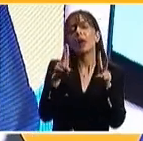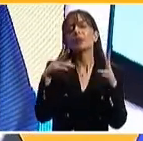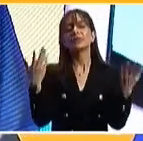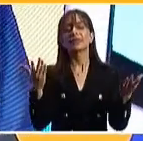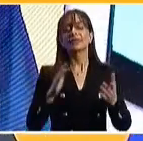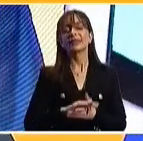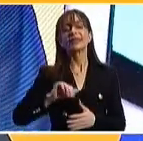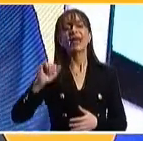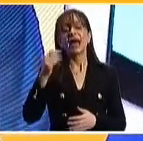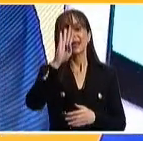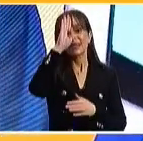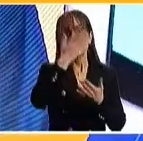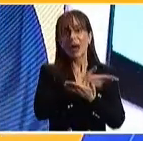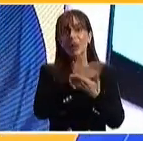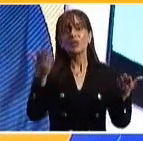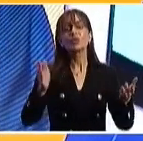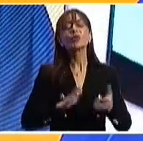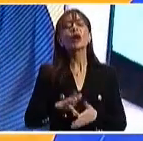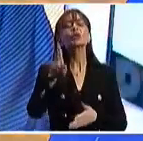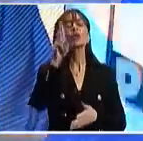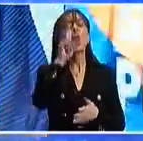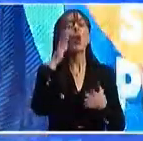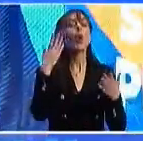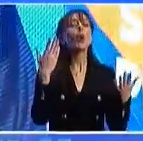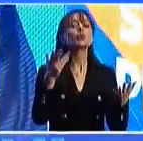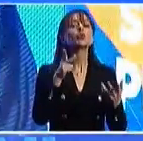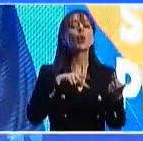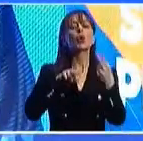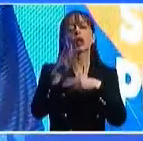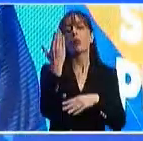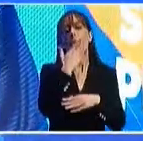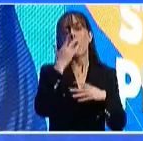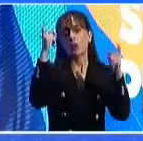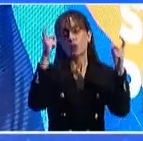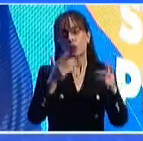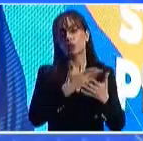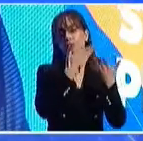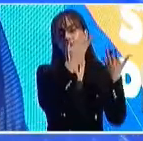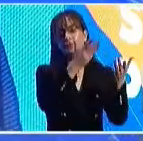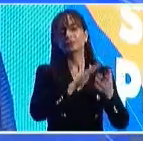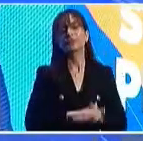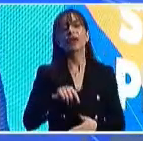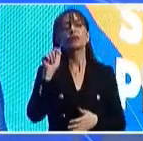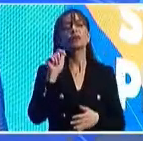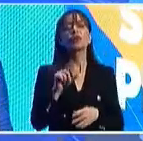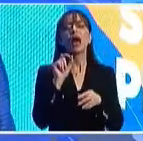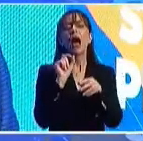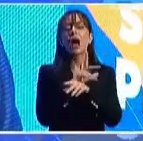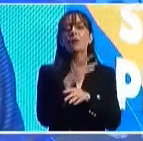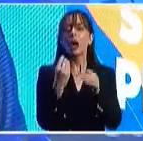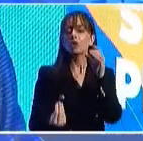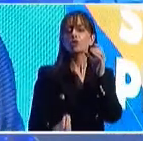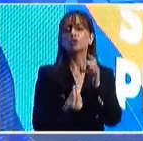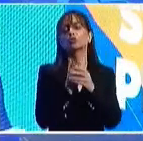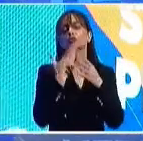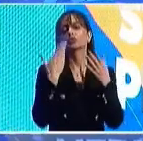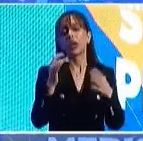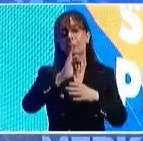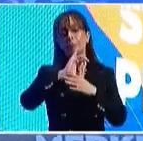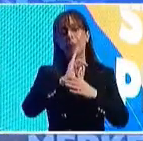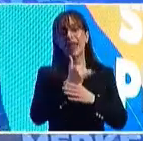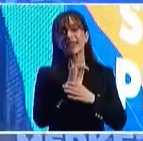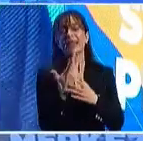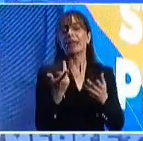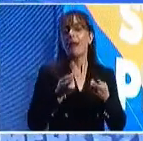İstanbullular, son adımımız ise Ulaşım Akademimiz. Bunu da hemen kuracağız ve mesleki